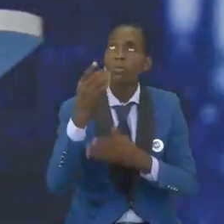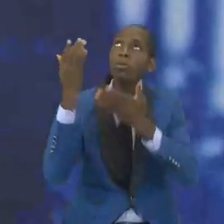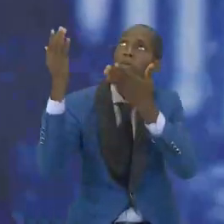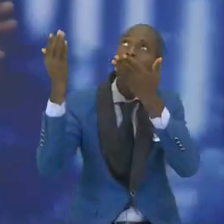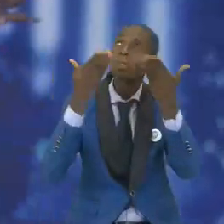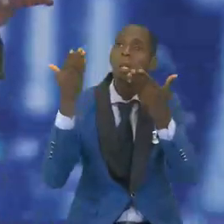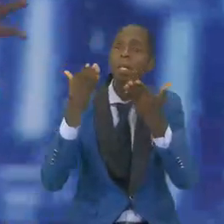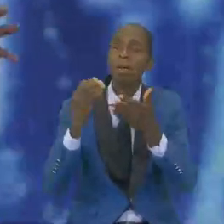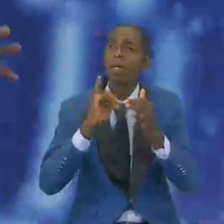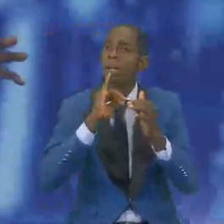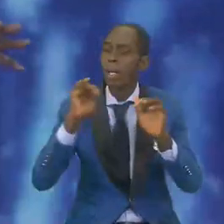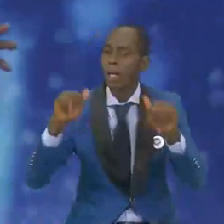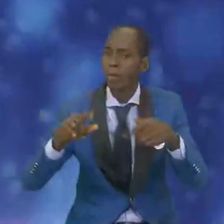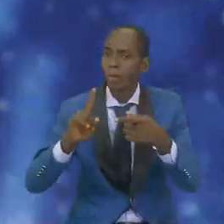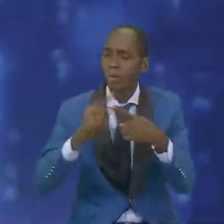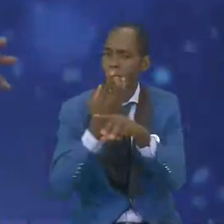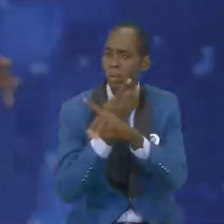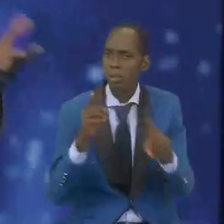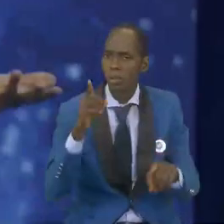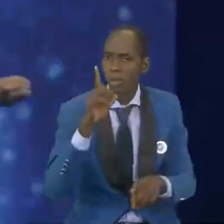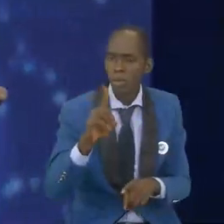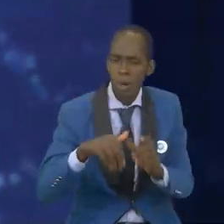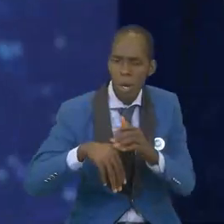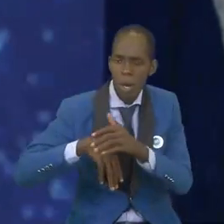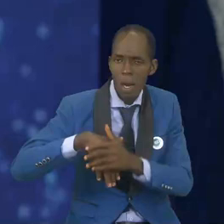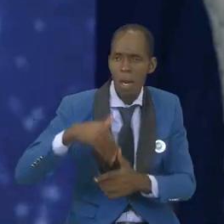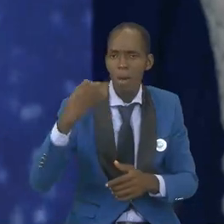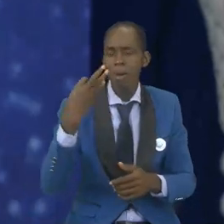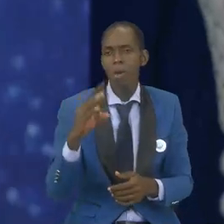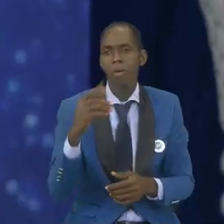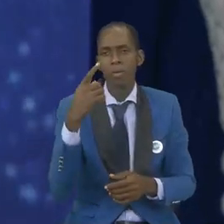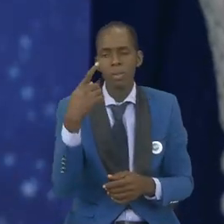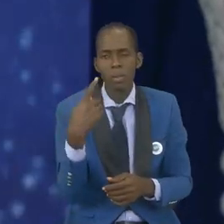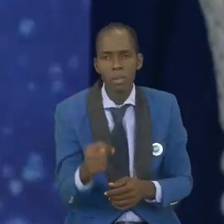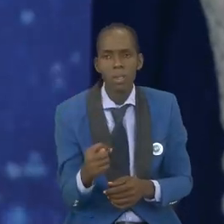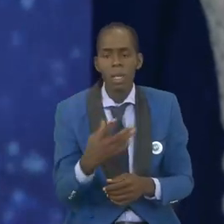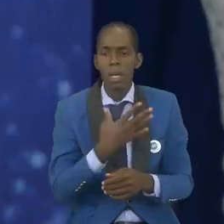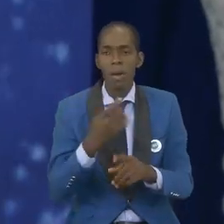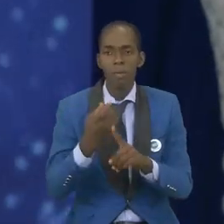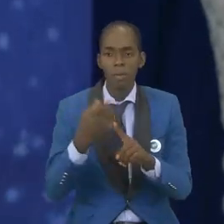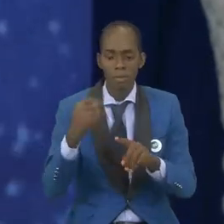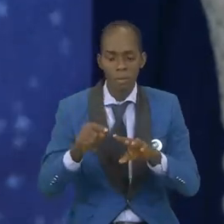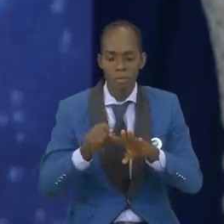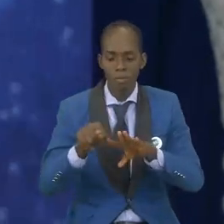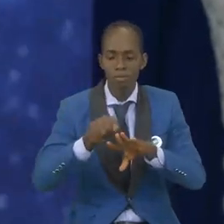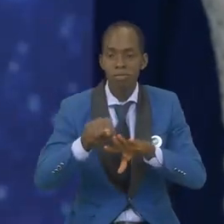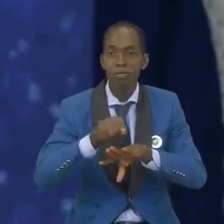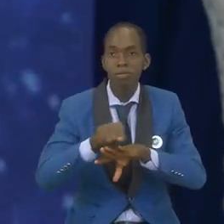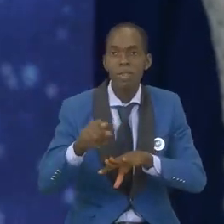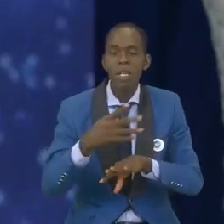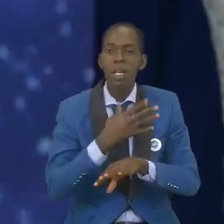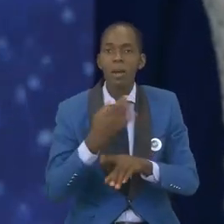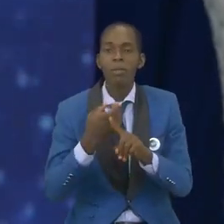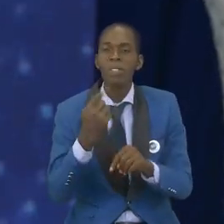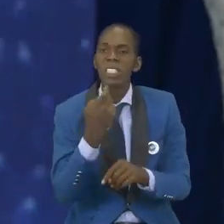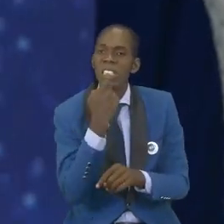tu sers, avec persévérance a-t-il pu te délivrer des lions,